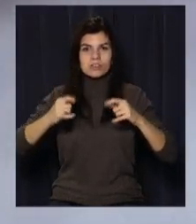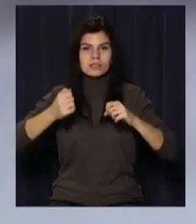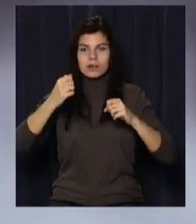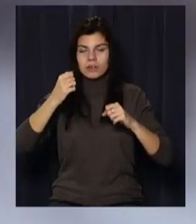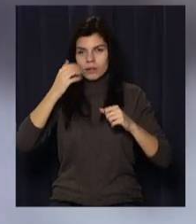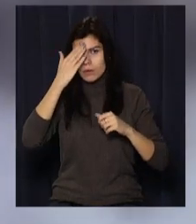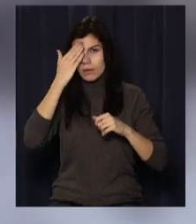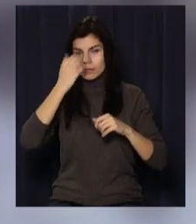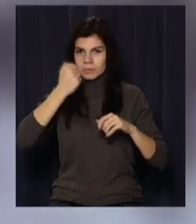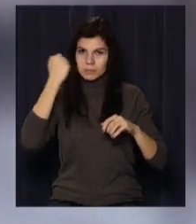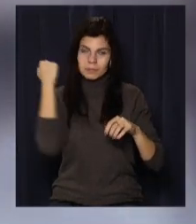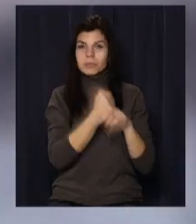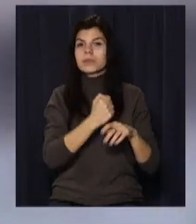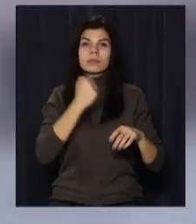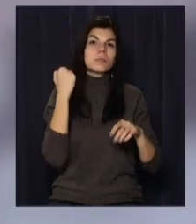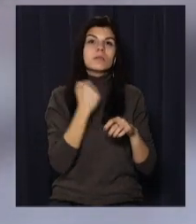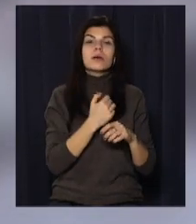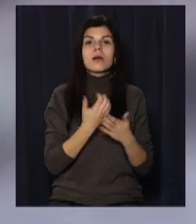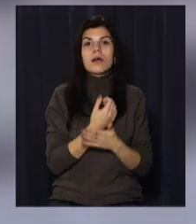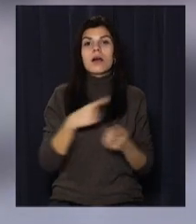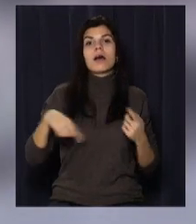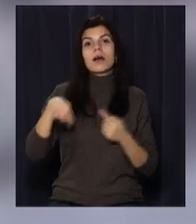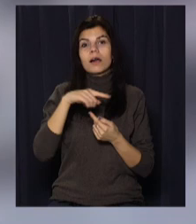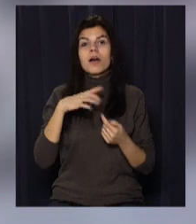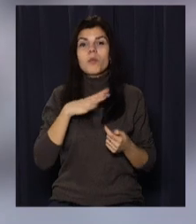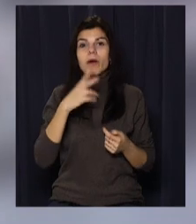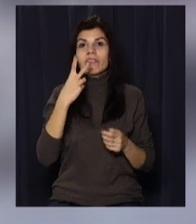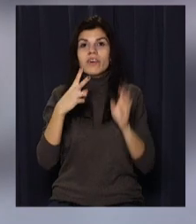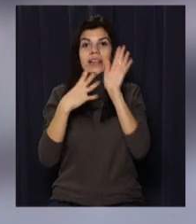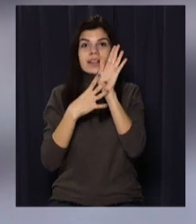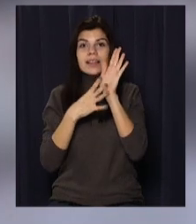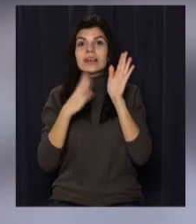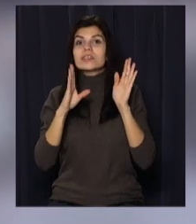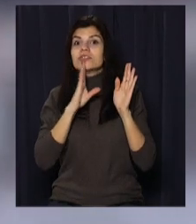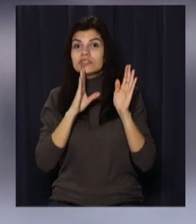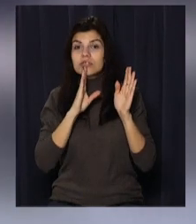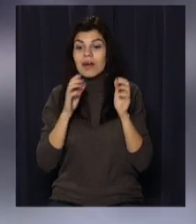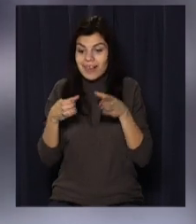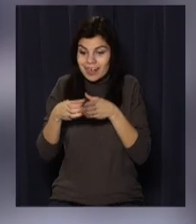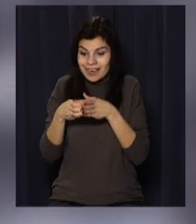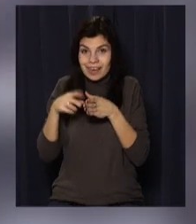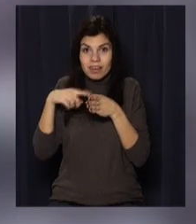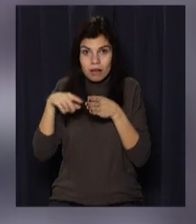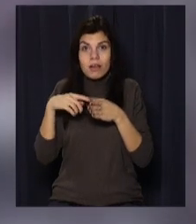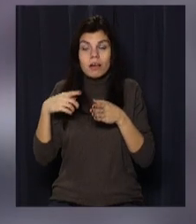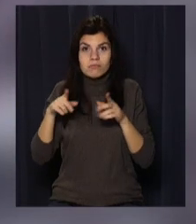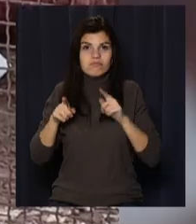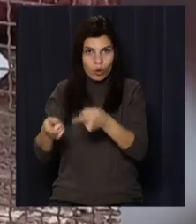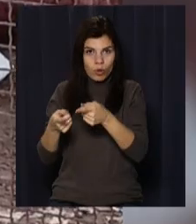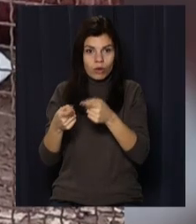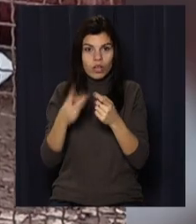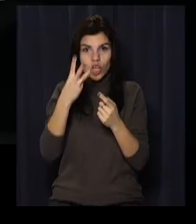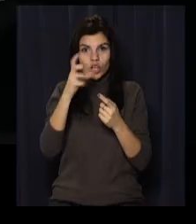разів кинув її на голови безхатченків. Компанію, серед якої була 29-річна жінка, затримали. Підозрювані дають